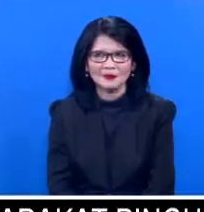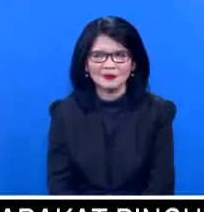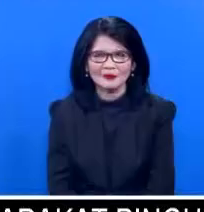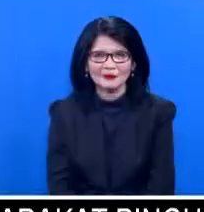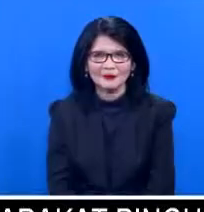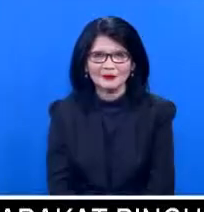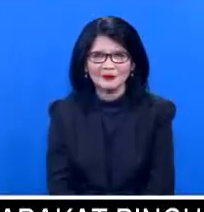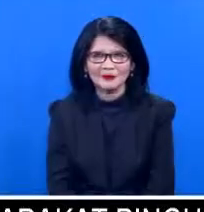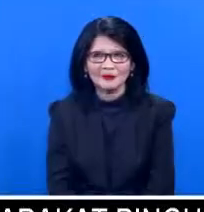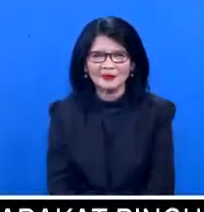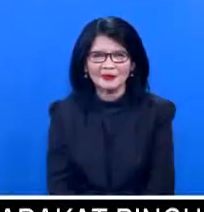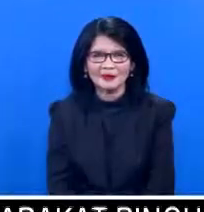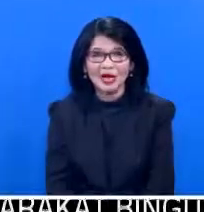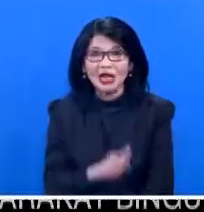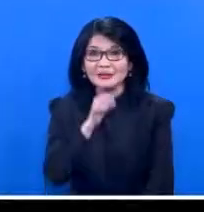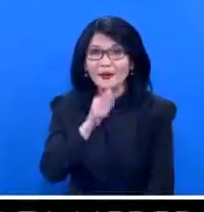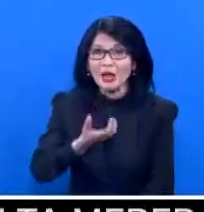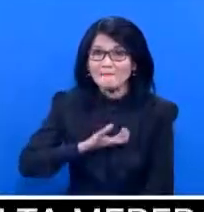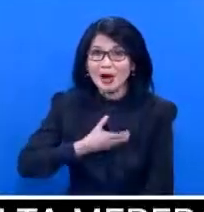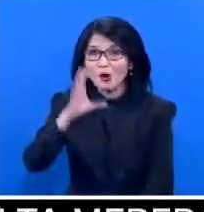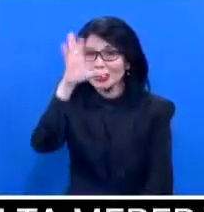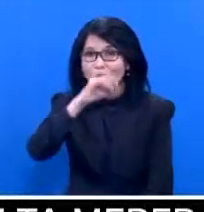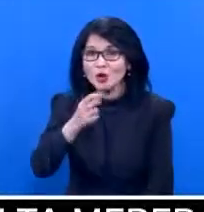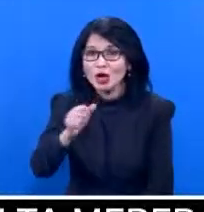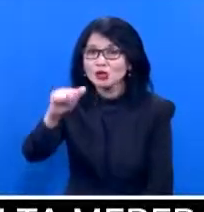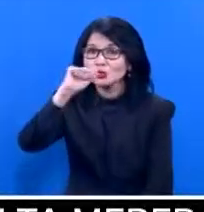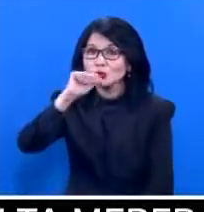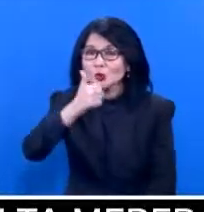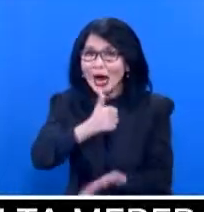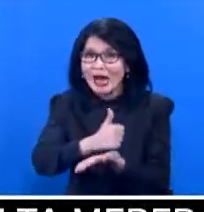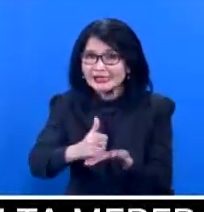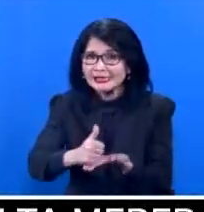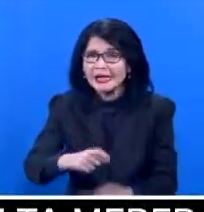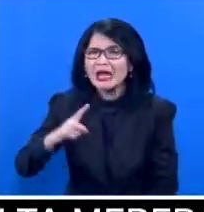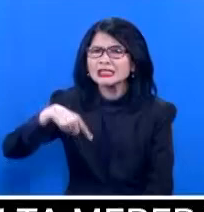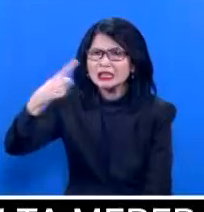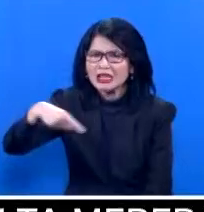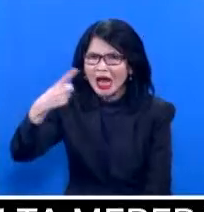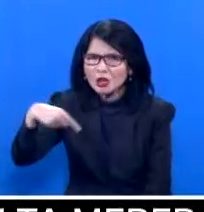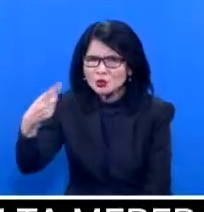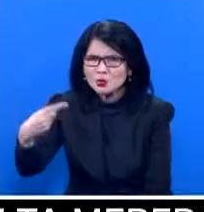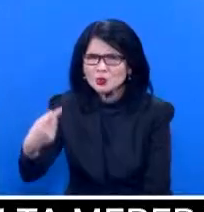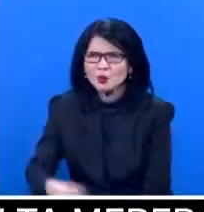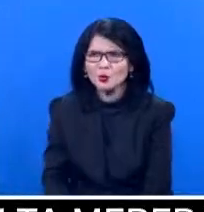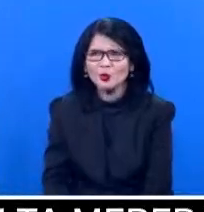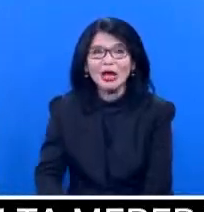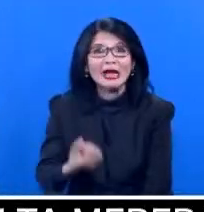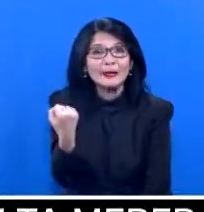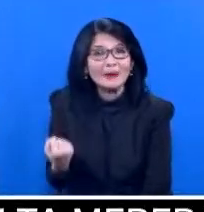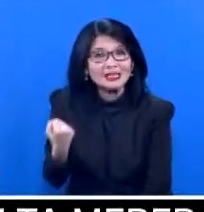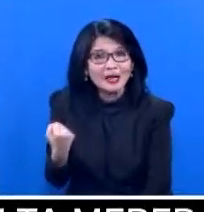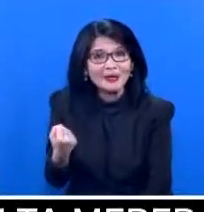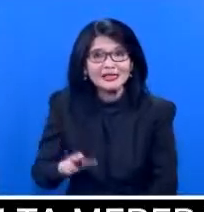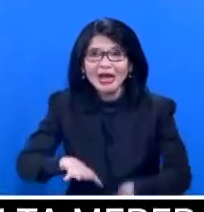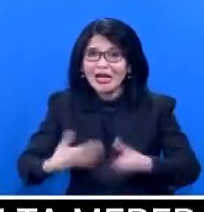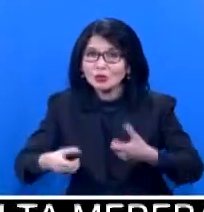Pemirsa, nah siapa nih yang penasaran dengan susu murni? Susu murni yang selalu kita temui di pasar-pasar atau